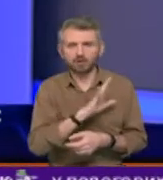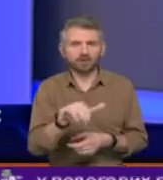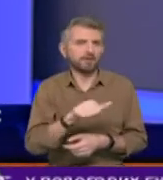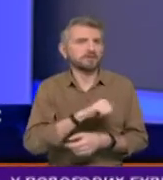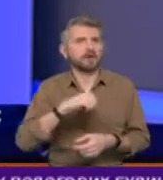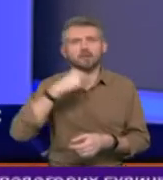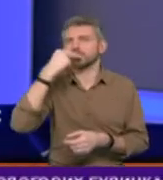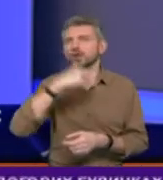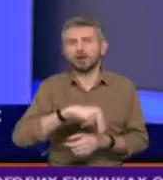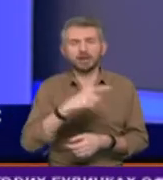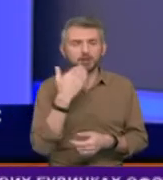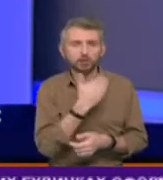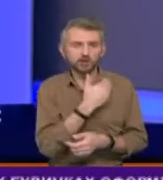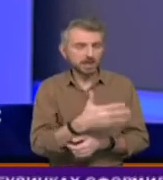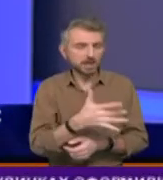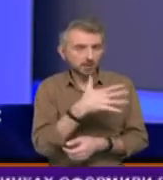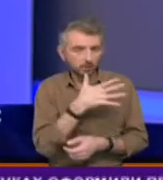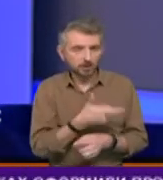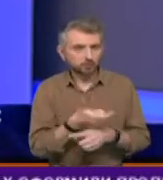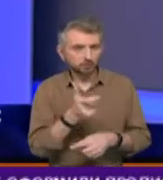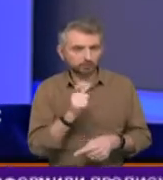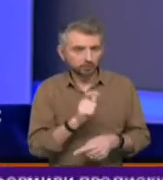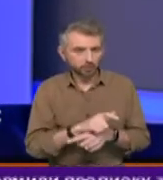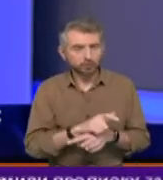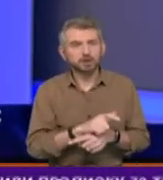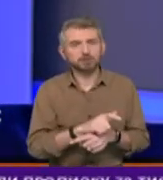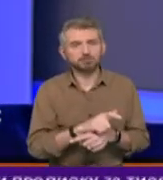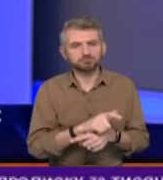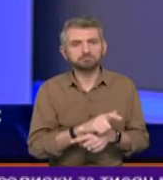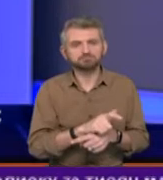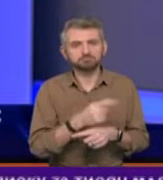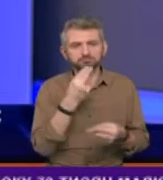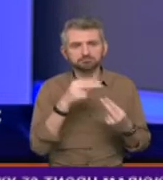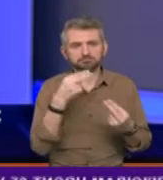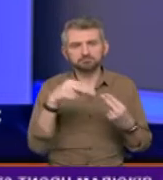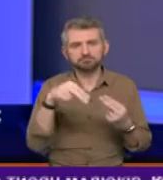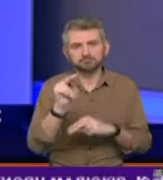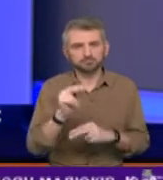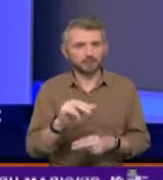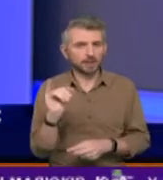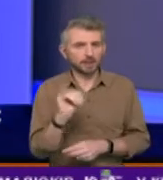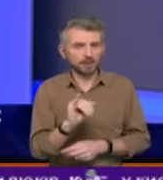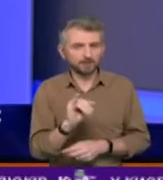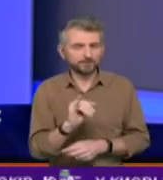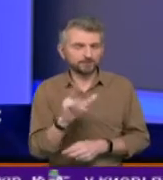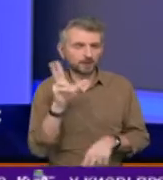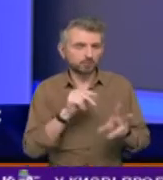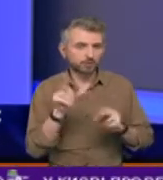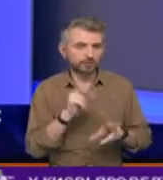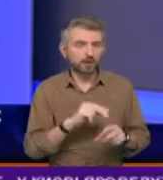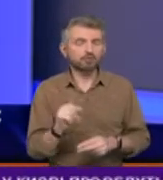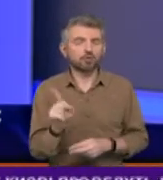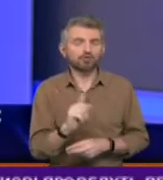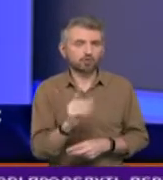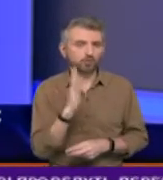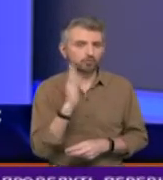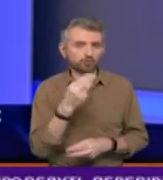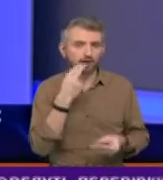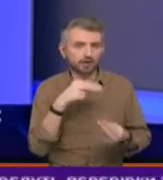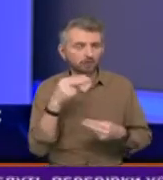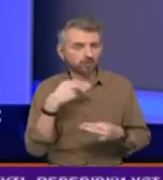різні абсолютно оцінки, вони отримують за державну підсумкову атестацію. У нас, на жаль, на сьогодні ситуація є, що всі оцінки є позитивними.